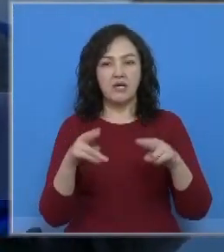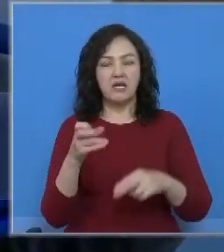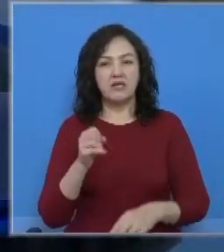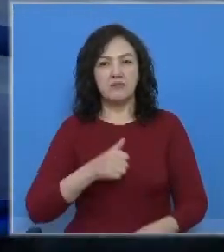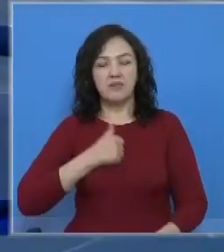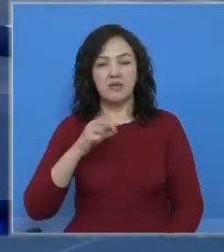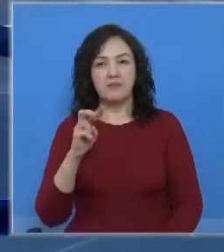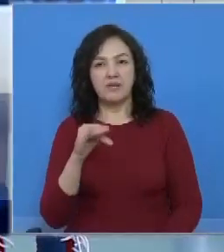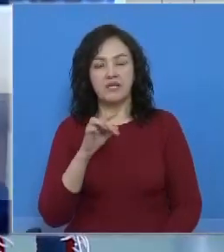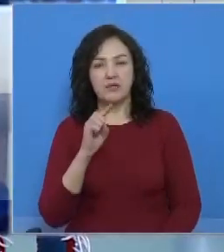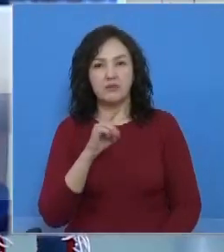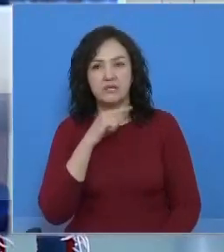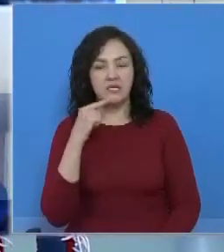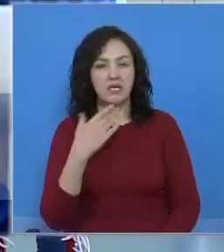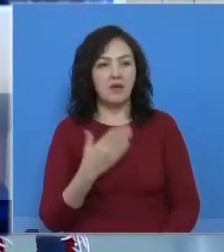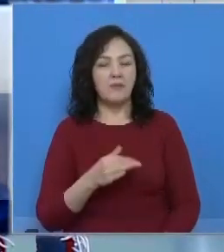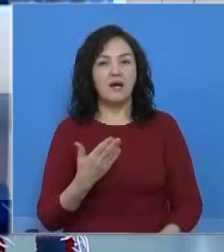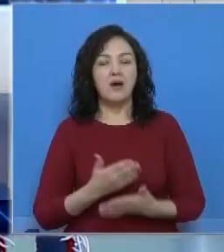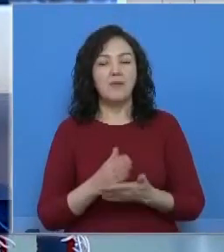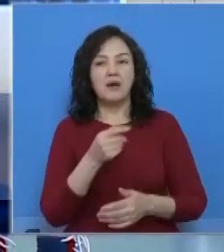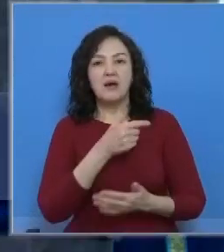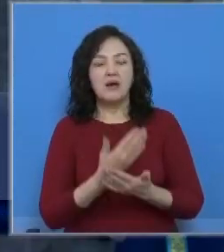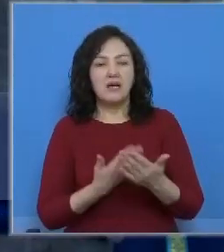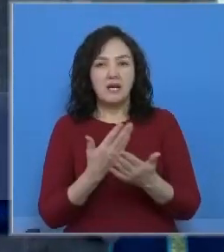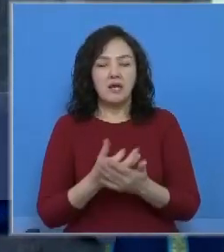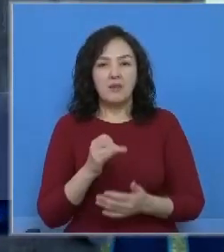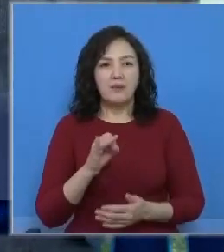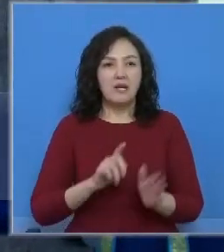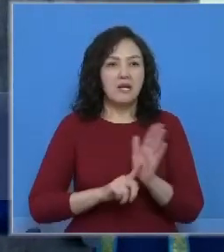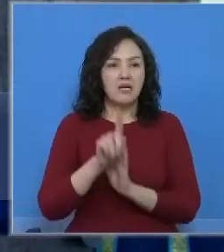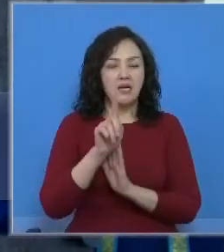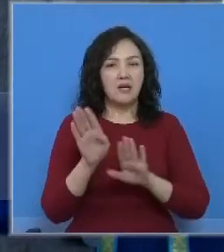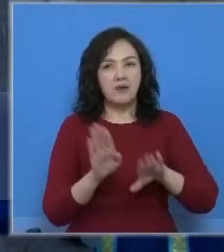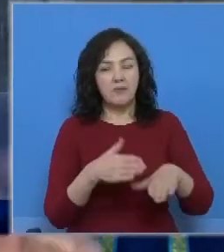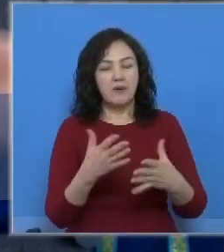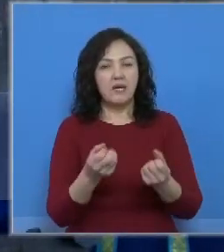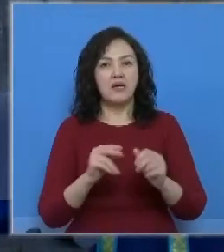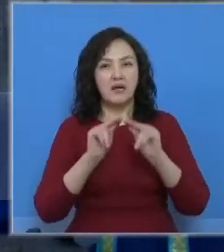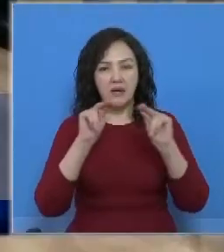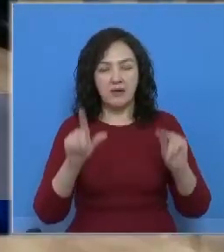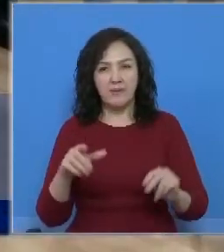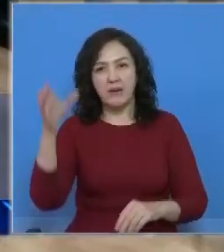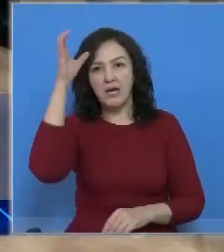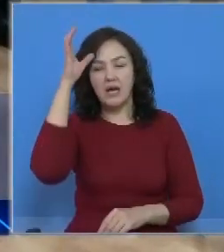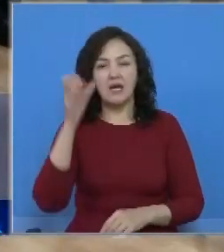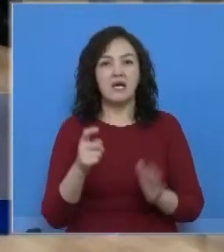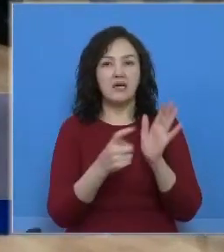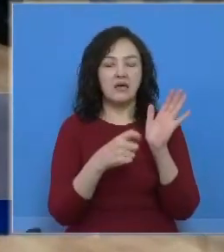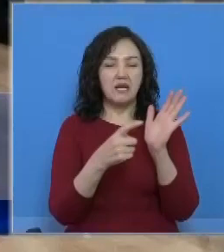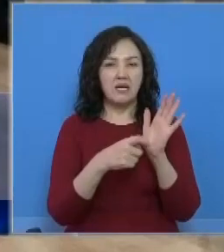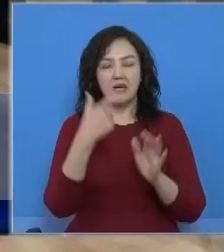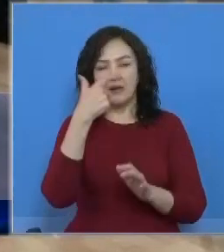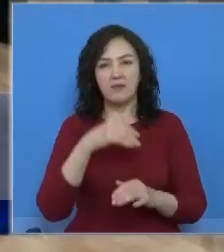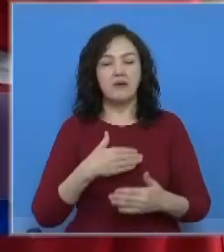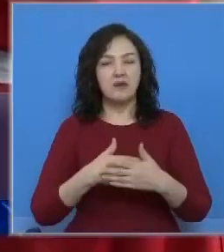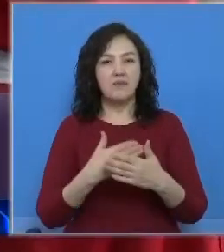Минске Белоруссии А вот путь наставника алимбек был магамбетов начал после получения педагогического образования в Караганде по